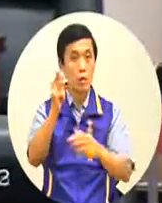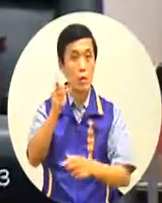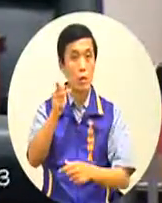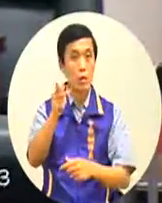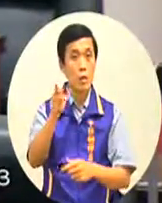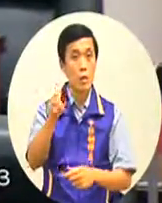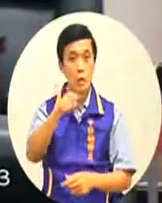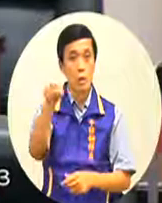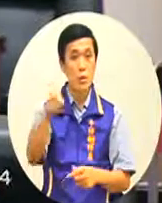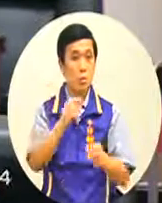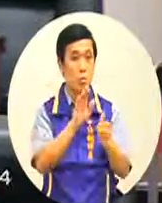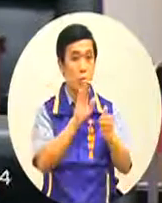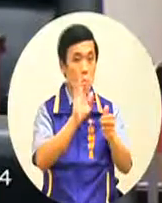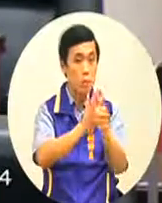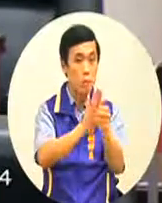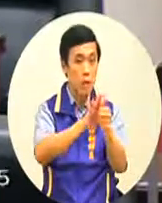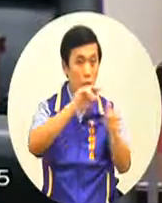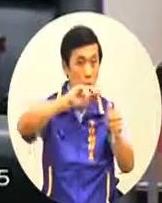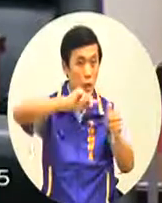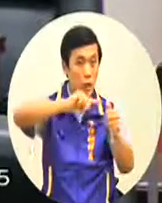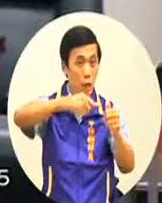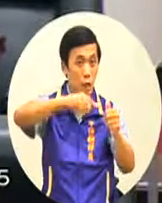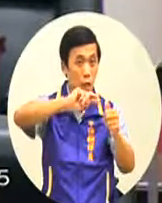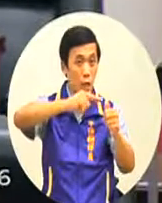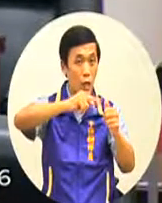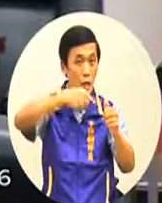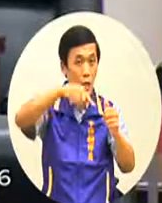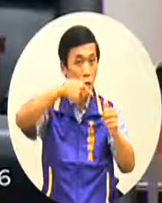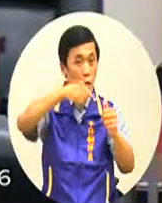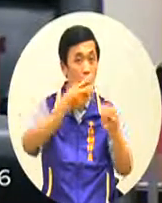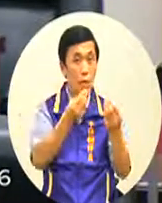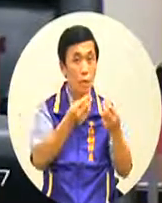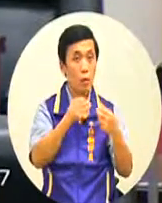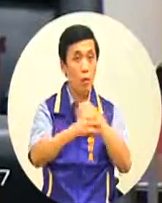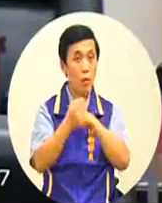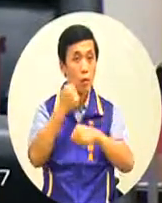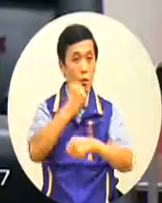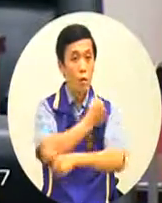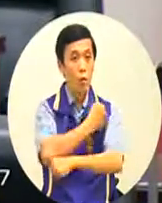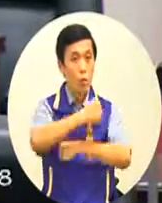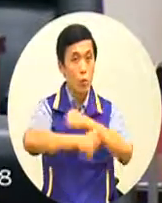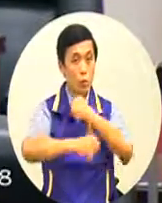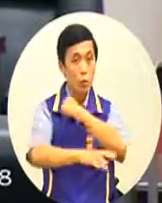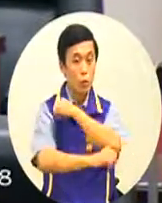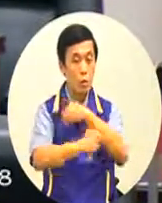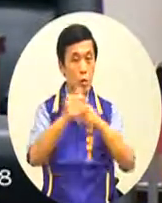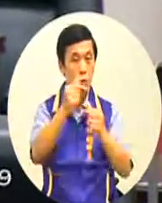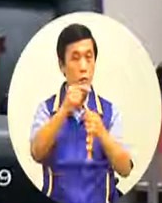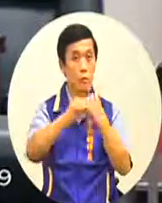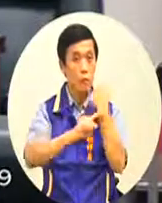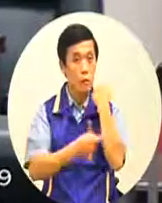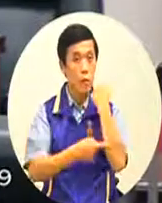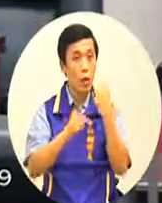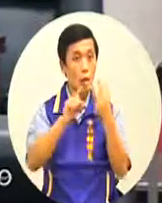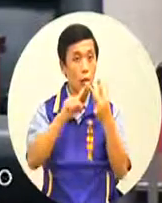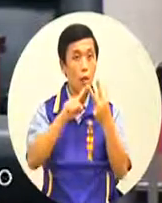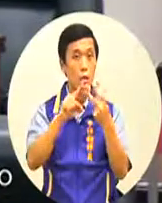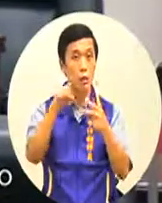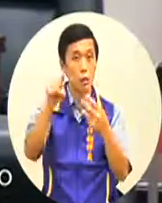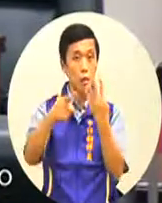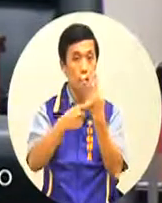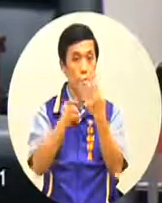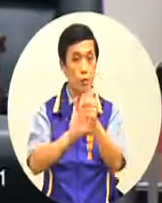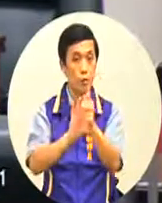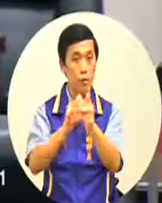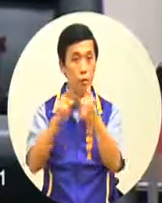拢无咧共辅导啦，人个劳动基准法吼、哦，啊，佮包括就业服务法，恁